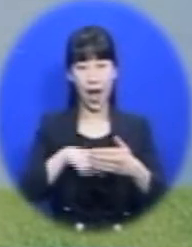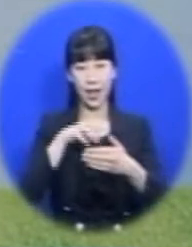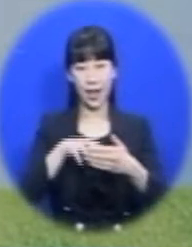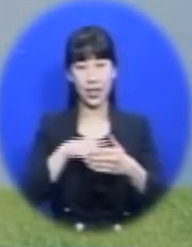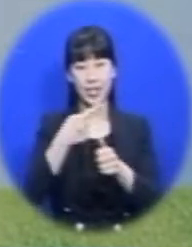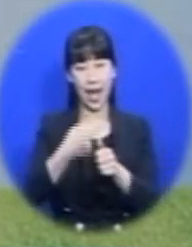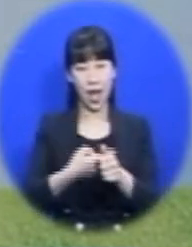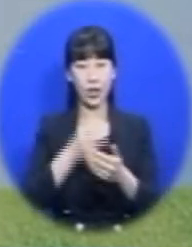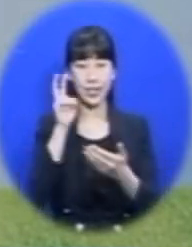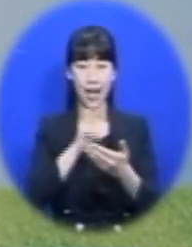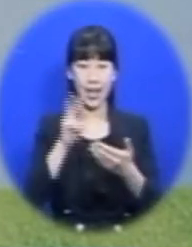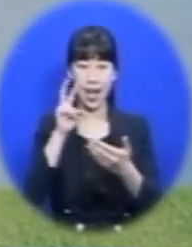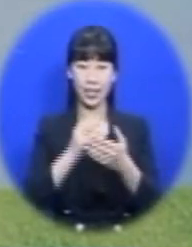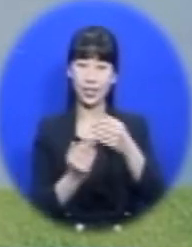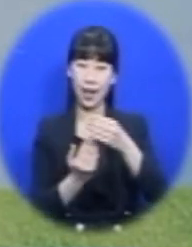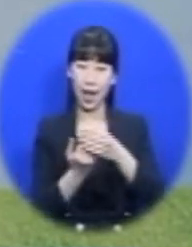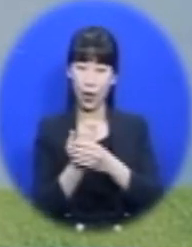있었으면 좋겠습니다.